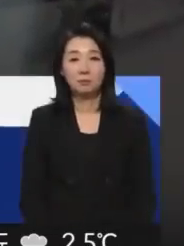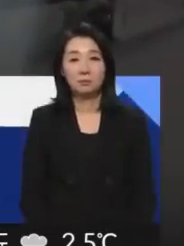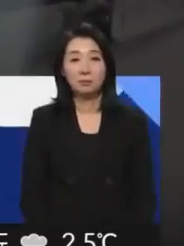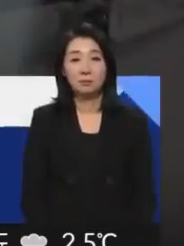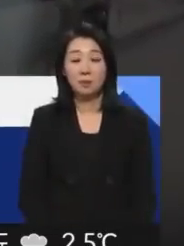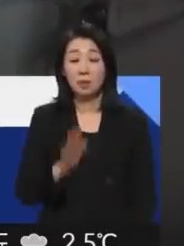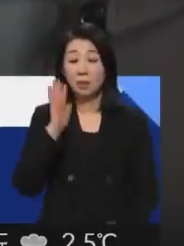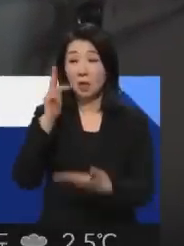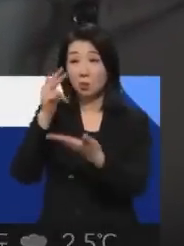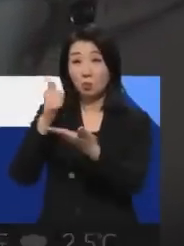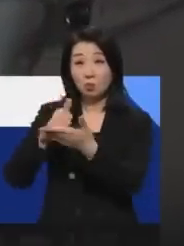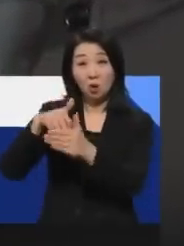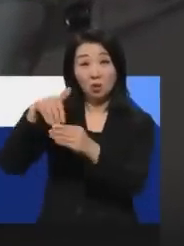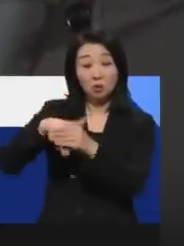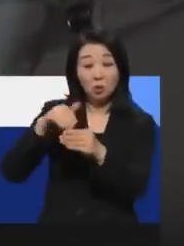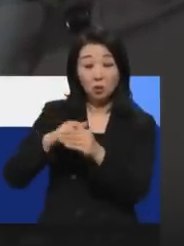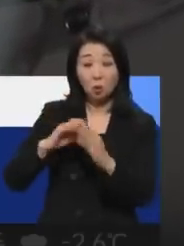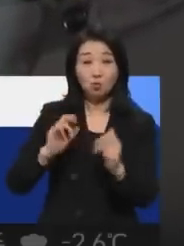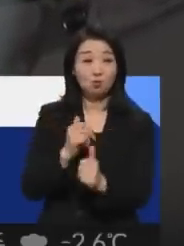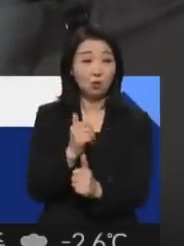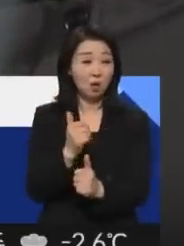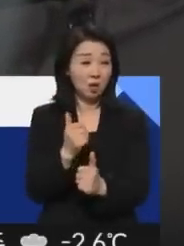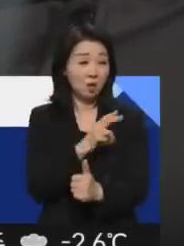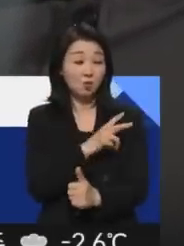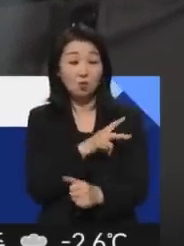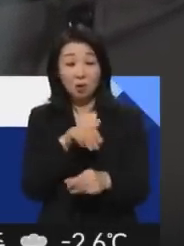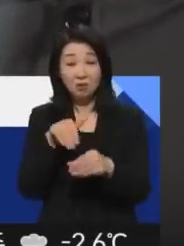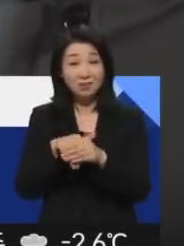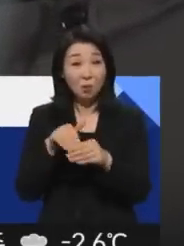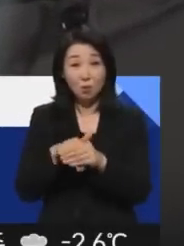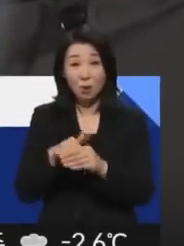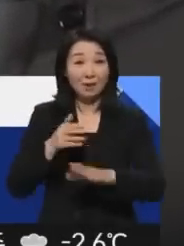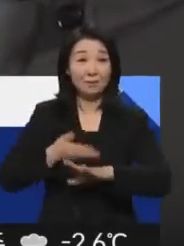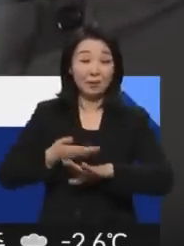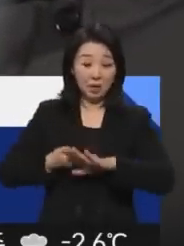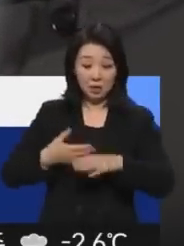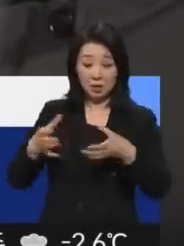대통령 선거나 국회의원 선거와는 달리 당대표 선거는